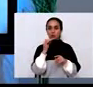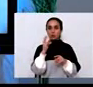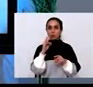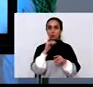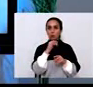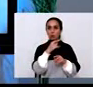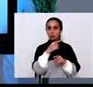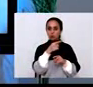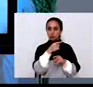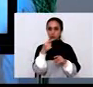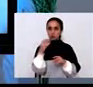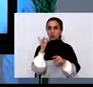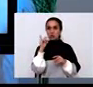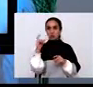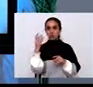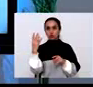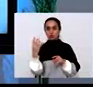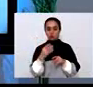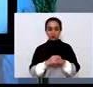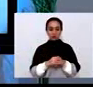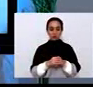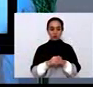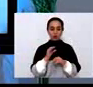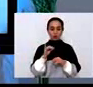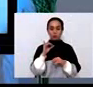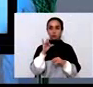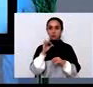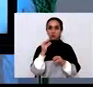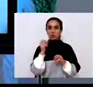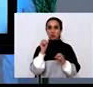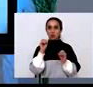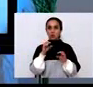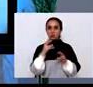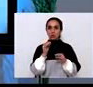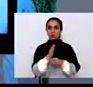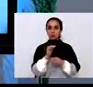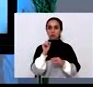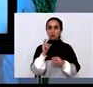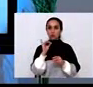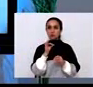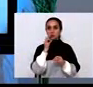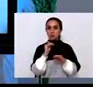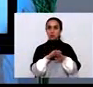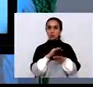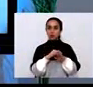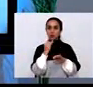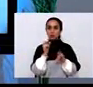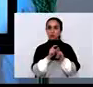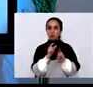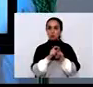подлежащие, их четыре. Отпустил он рыбку золотую и сказал ей ласковое